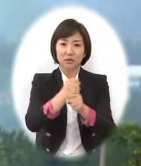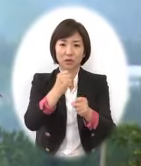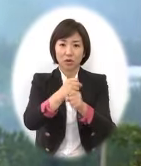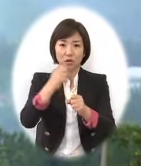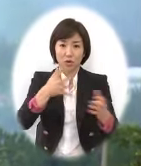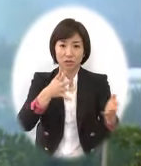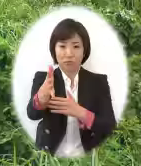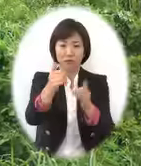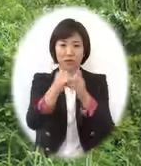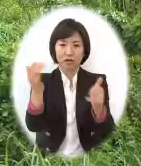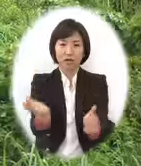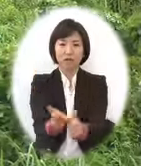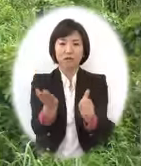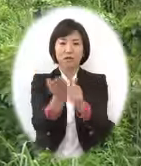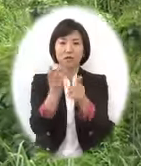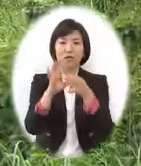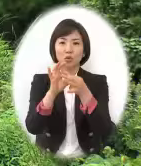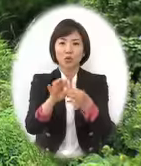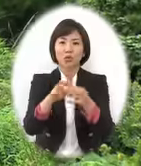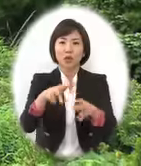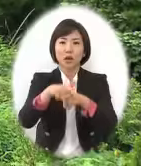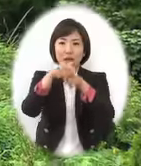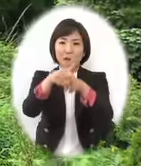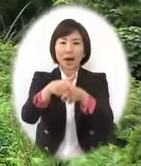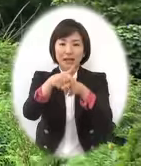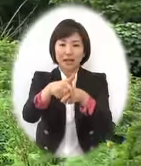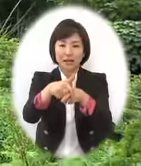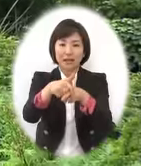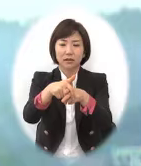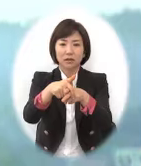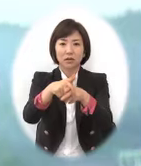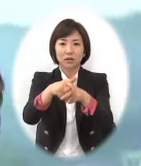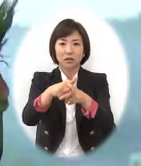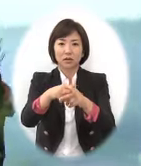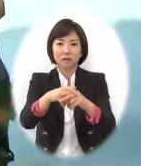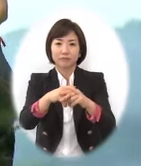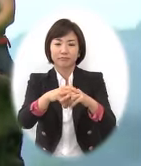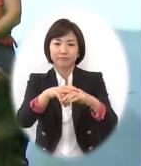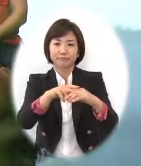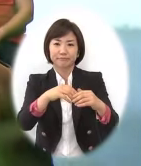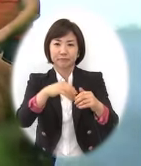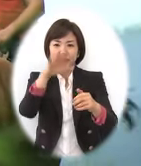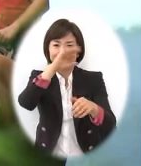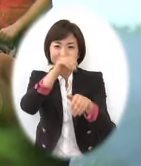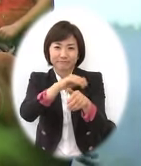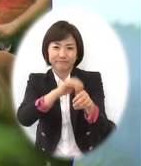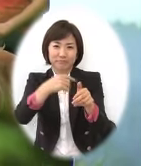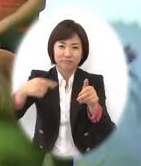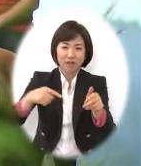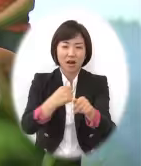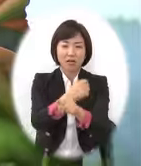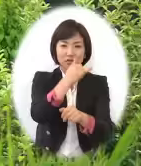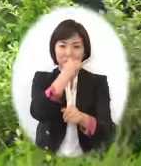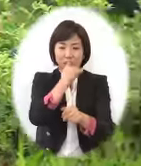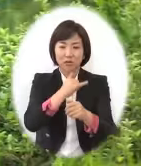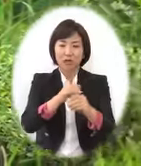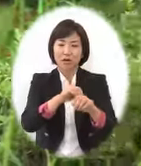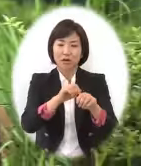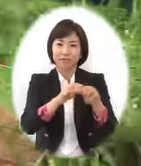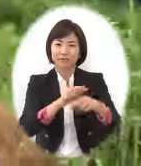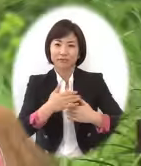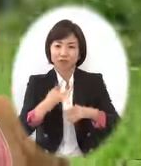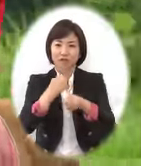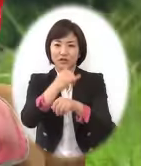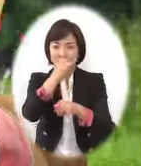전문 인력 육성을 통해서 말이 조련할 수 있고 순치 체계적으로 할 수 있는 인력을